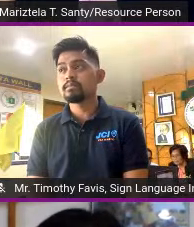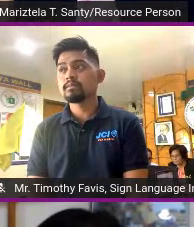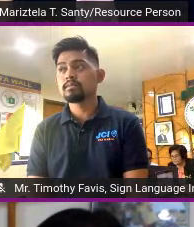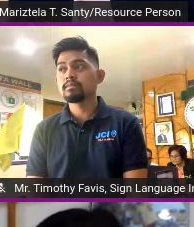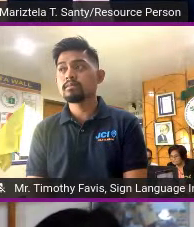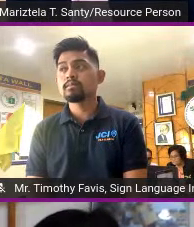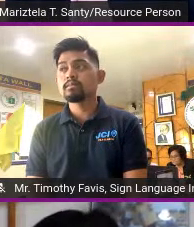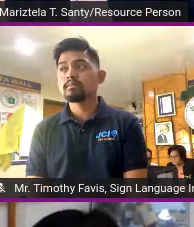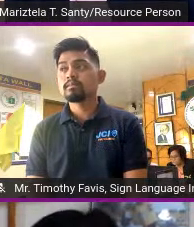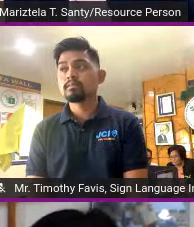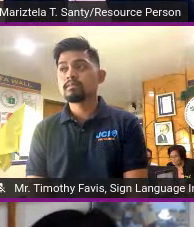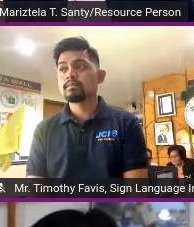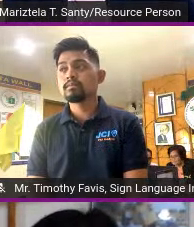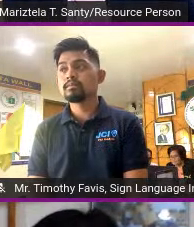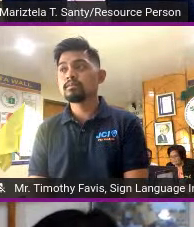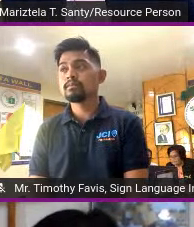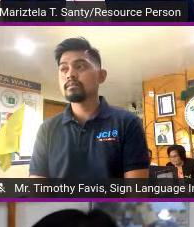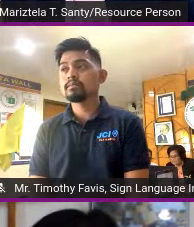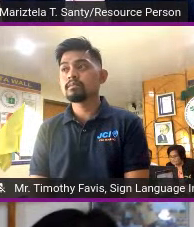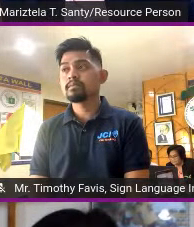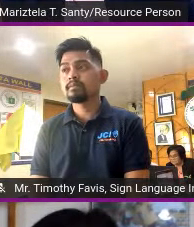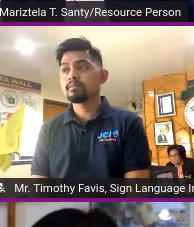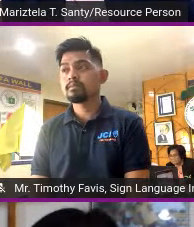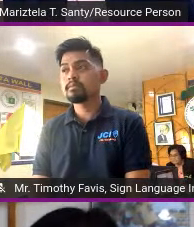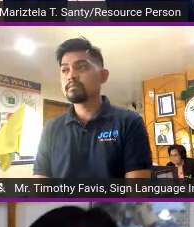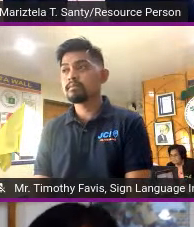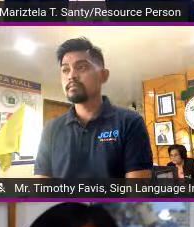Pakitinan nyo lang po, sir.